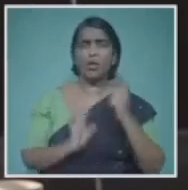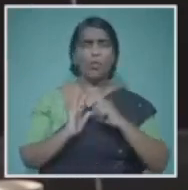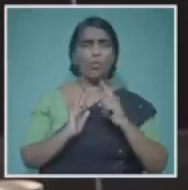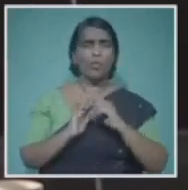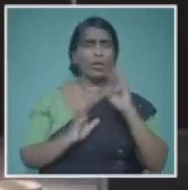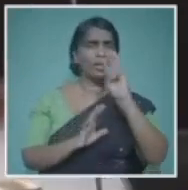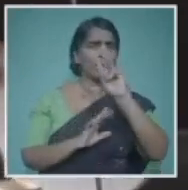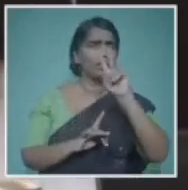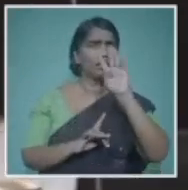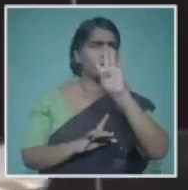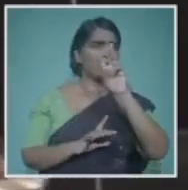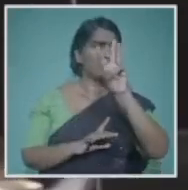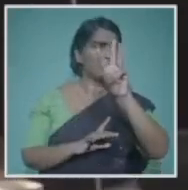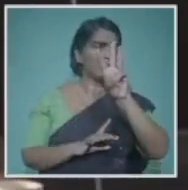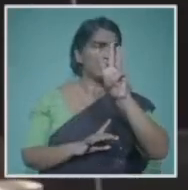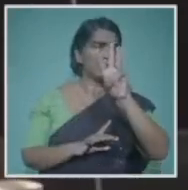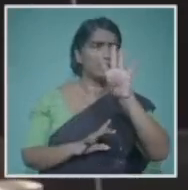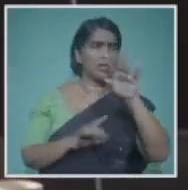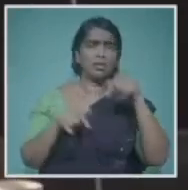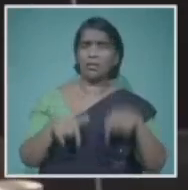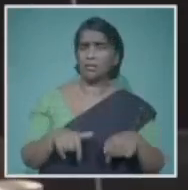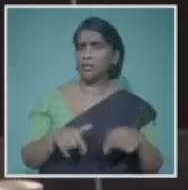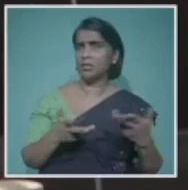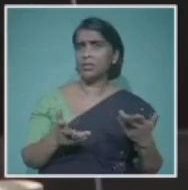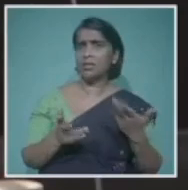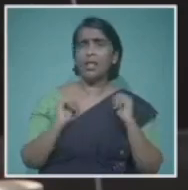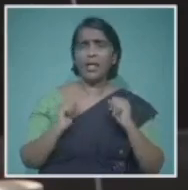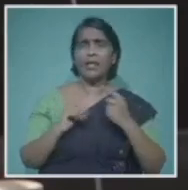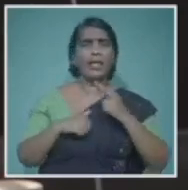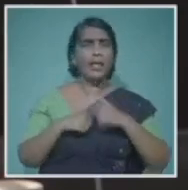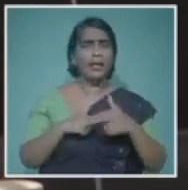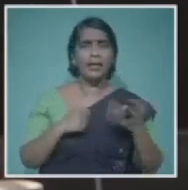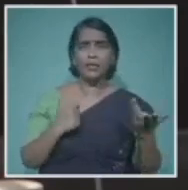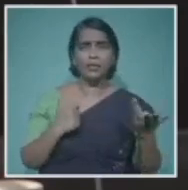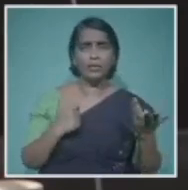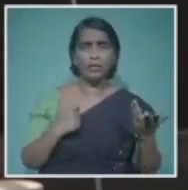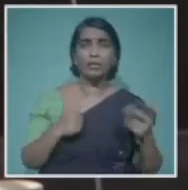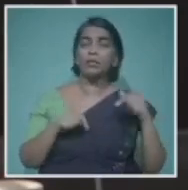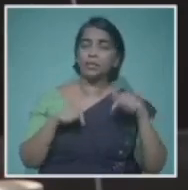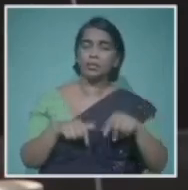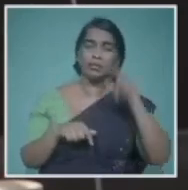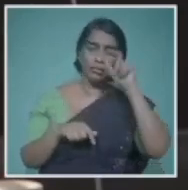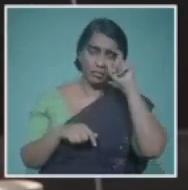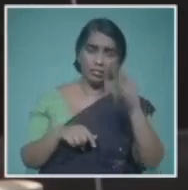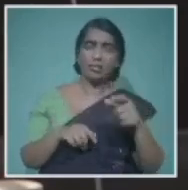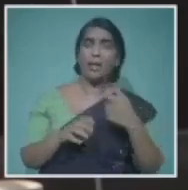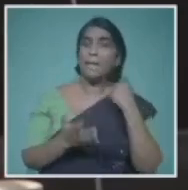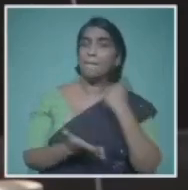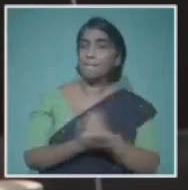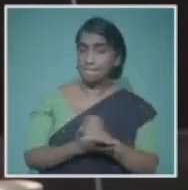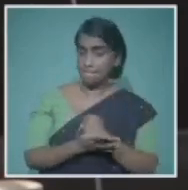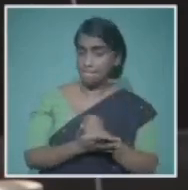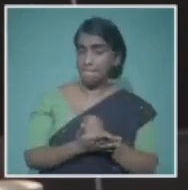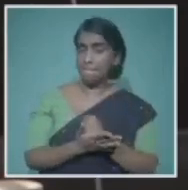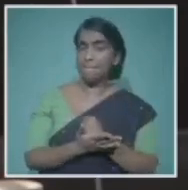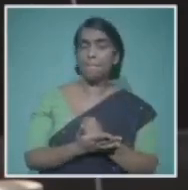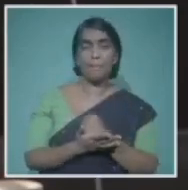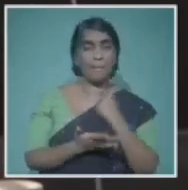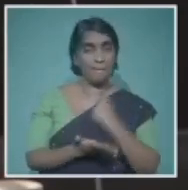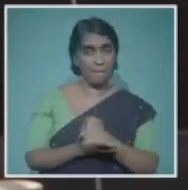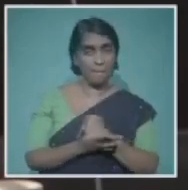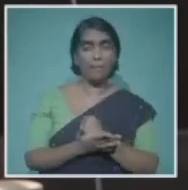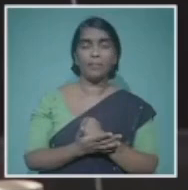පොලිය 134 අද? මොකද මේකට හේතුව? දැන් බලන්න මහ බැංකුවෙන් දෙන එහෙමත්